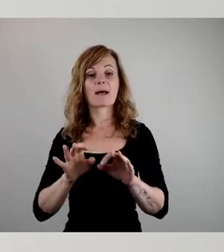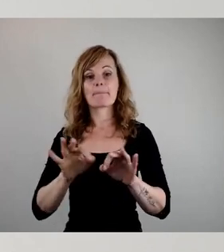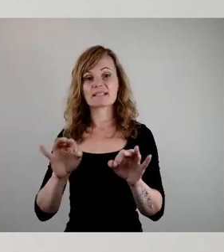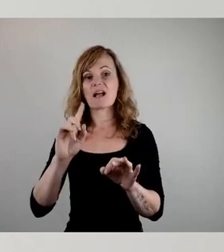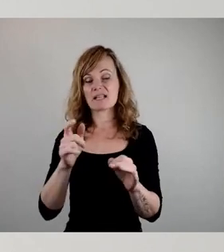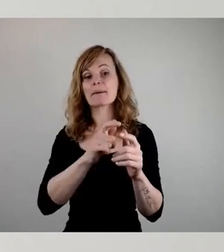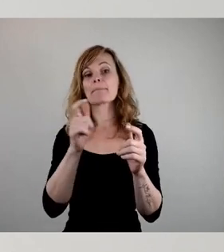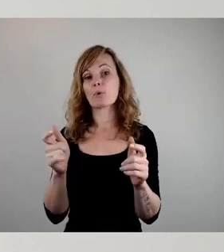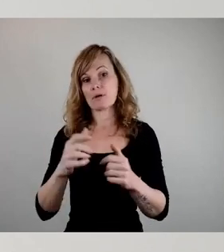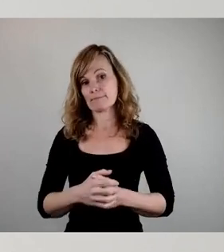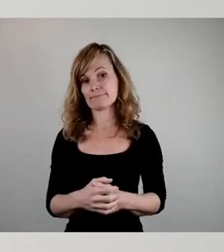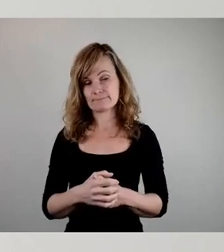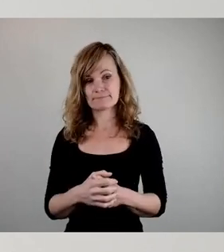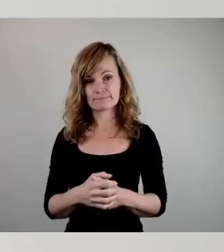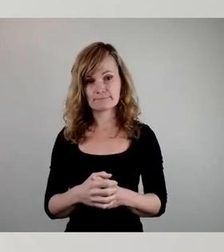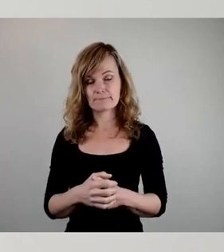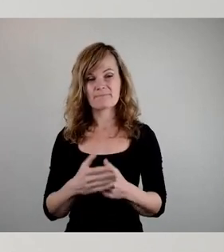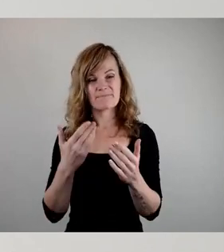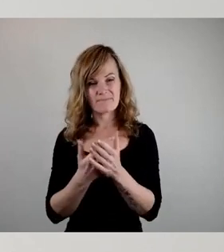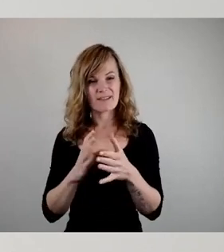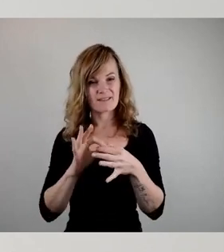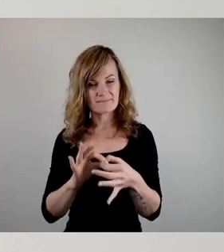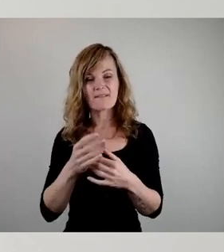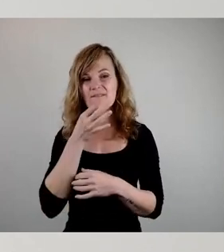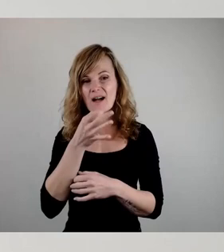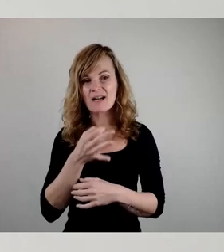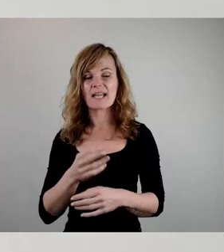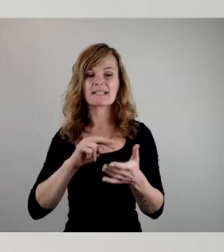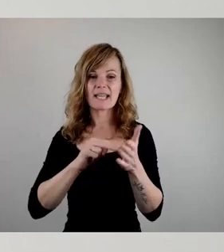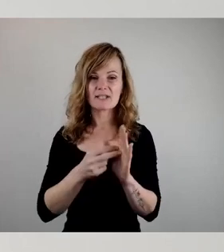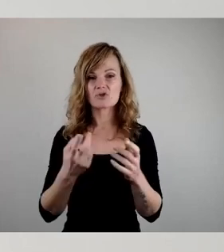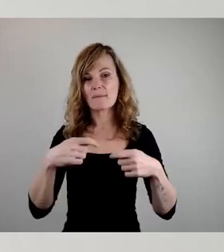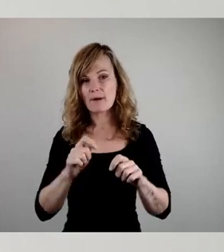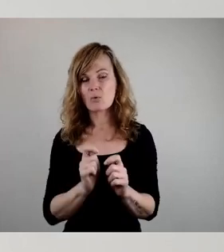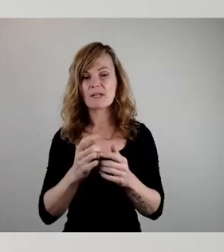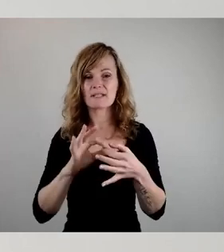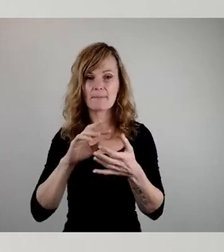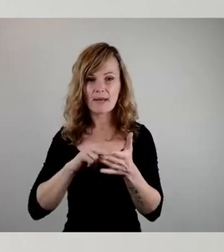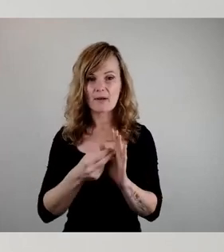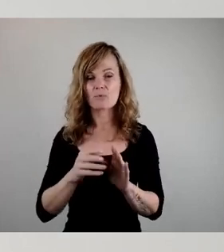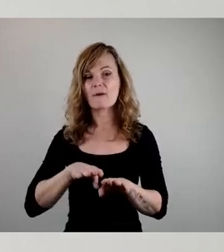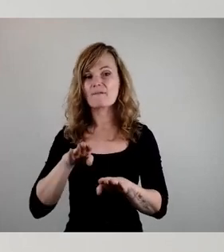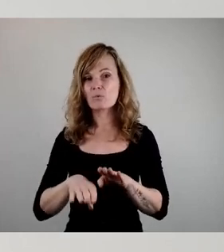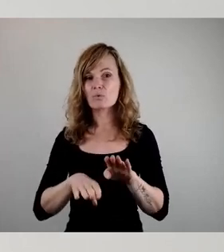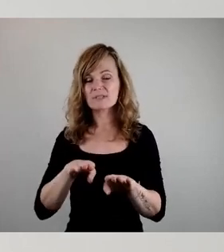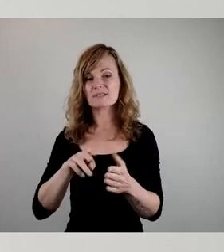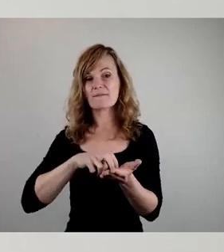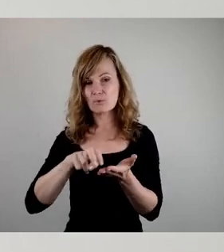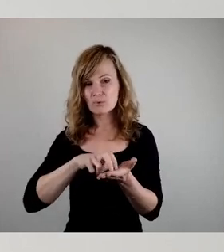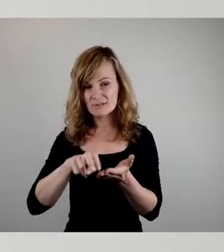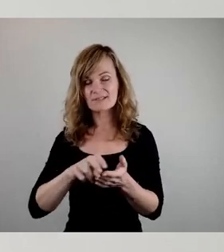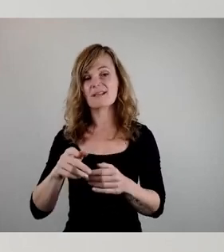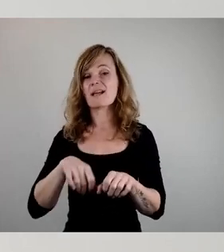Natürlich ist es so, dass die Frage der technischen und baulichen Planung einer Fußradbrücke auch mit Blick auf den Kostenvergleich zu einer